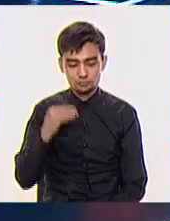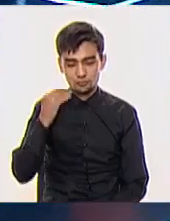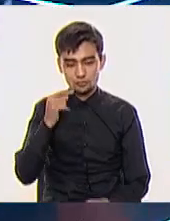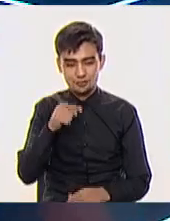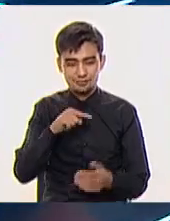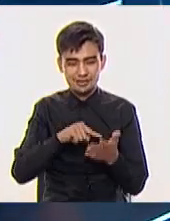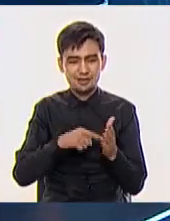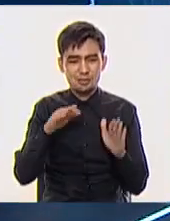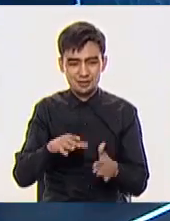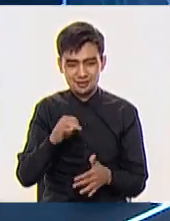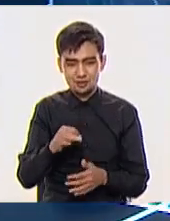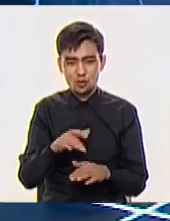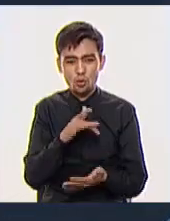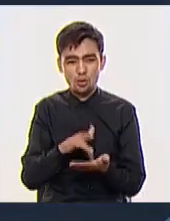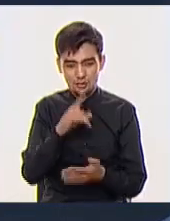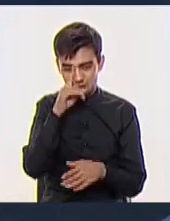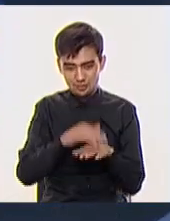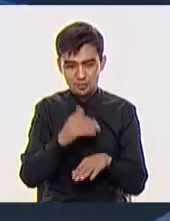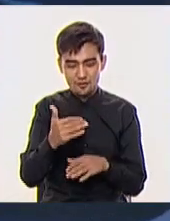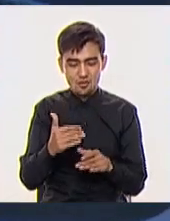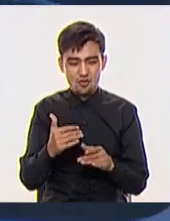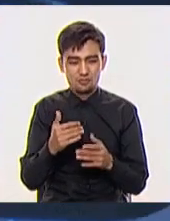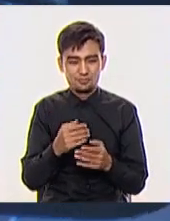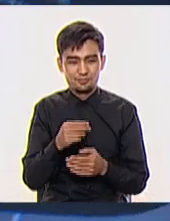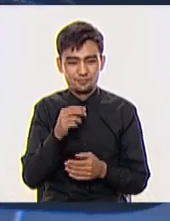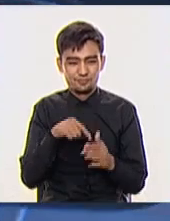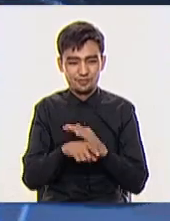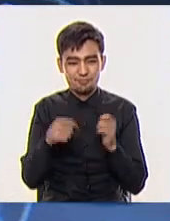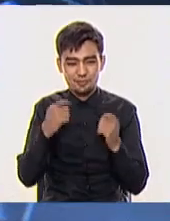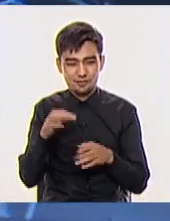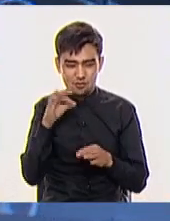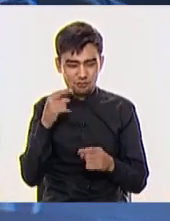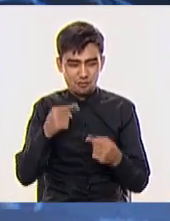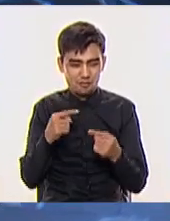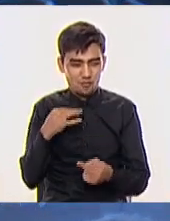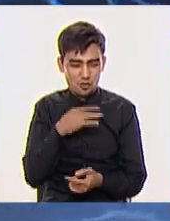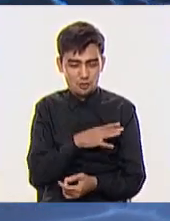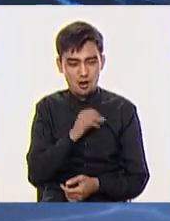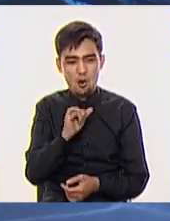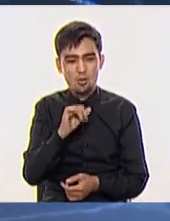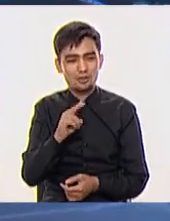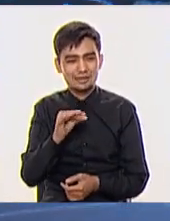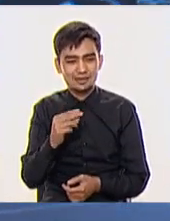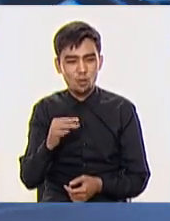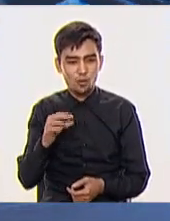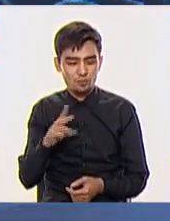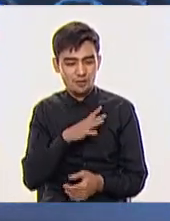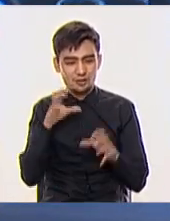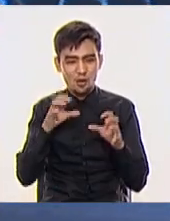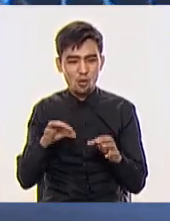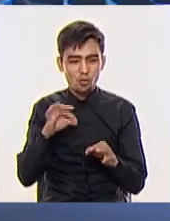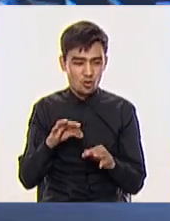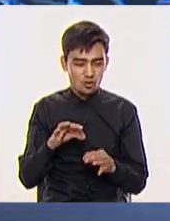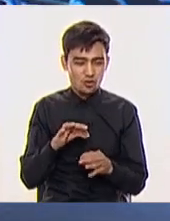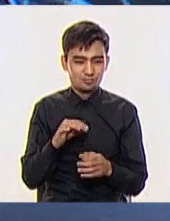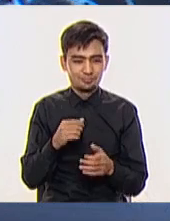Түркістанның қақ ортасындағы қалалық әкімдік ғимаратының сатылуына қатысты дау әлі жалғасуда. Аукцион тәртібімен бағалау заңдылықтары бұзылды